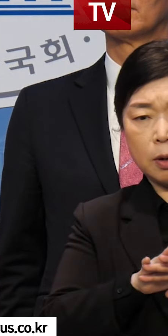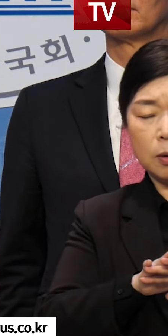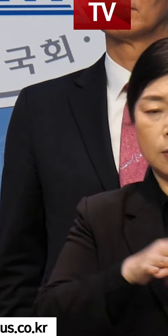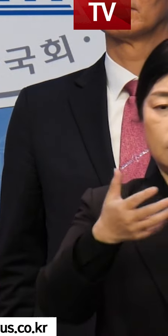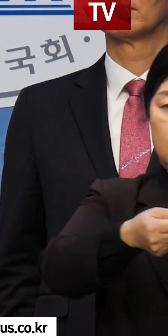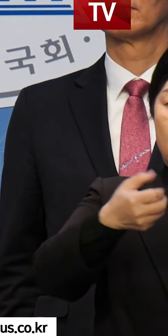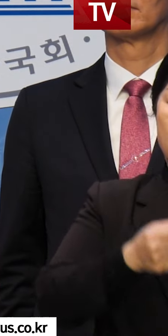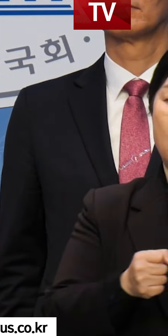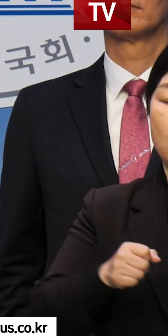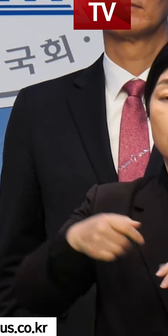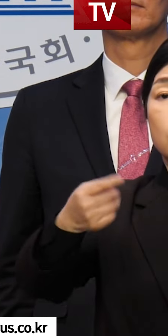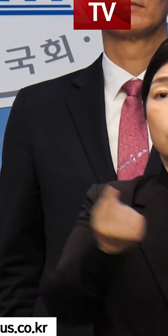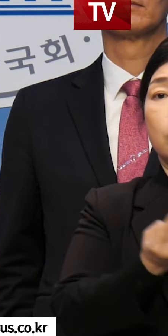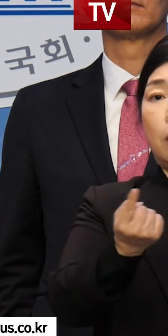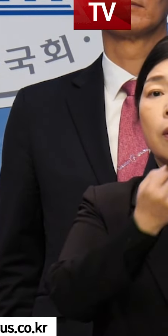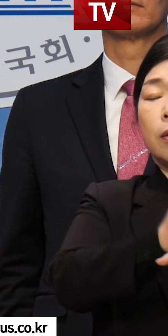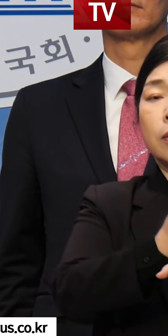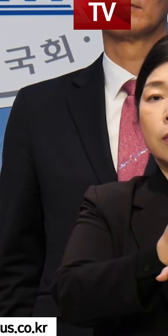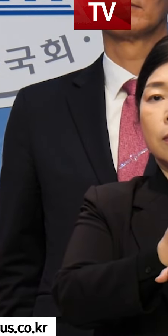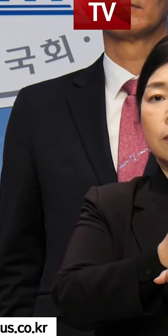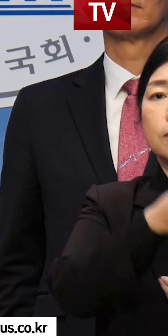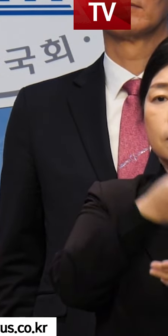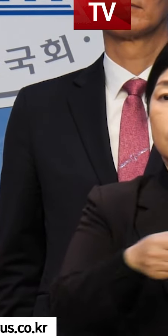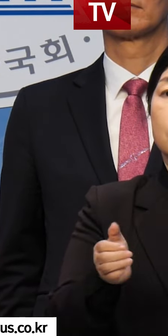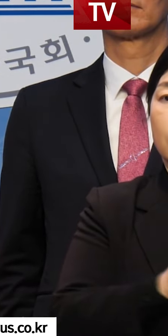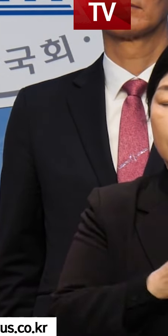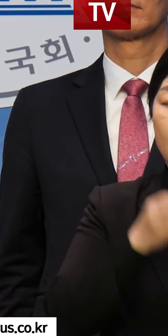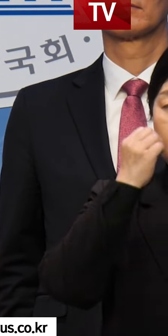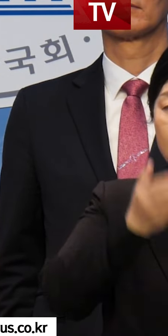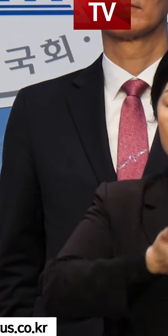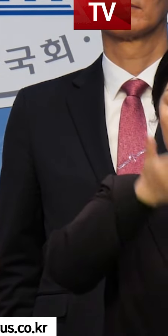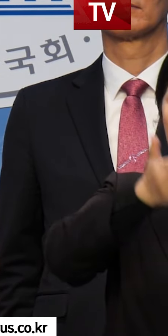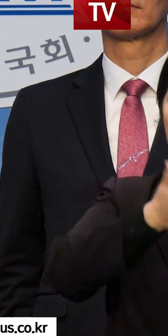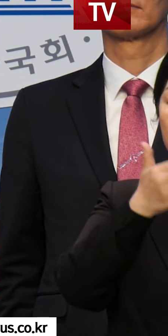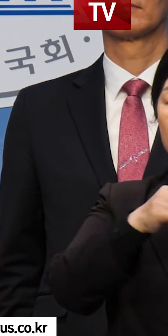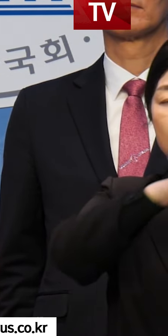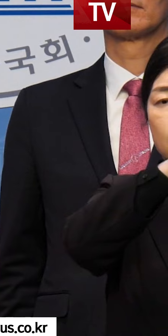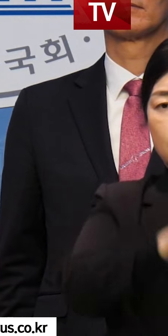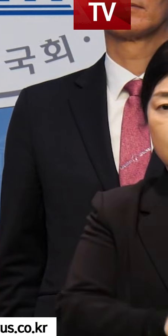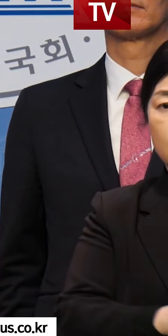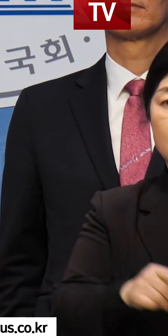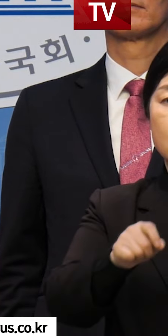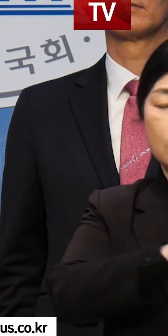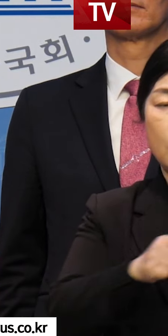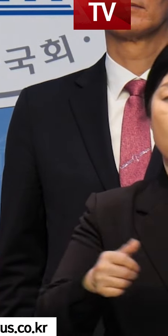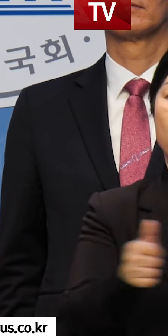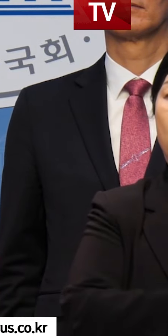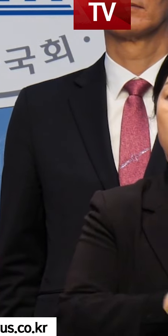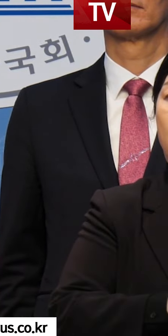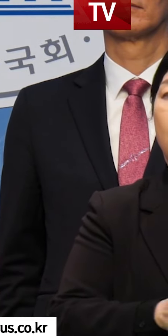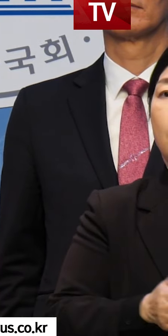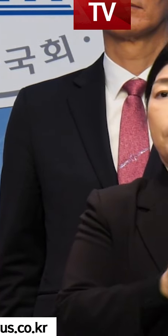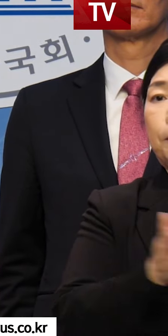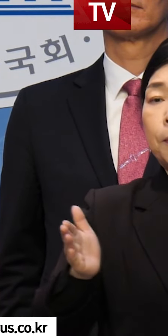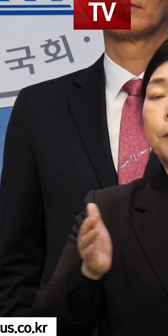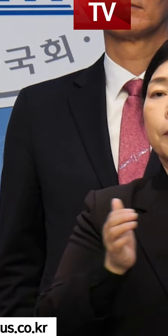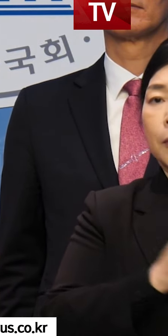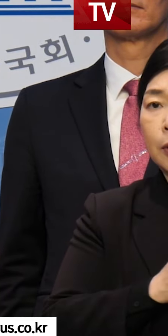행정권역 조정을 당론으로 정한 후 뉴시티 프로젝트 특별위원회를